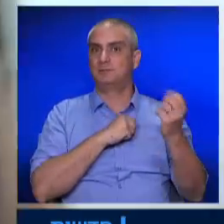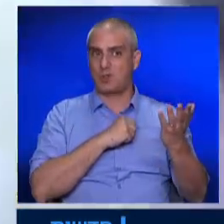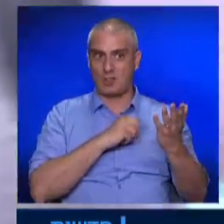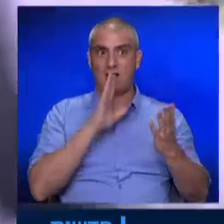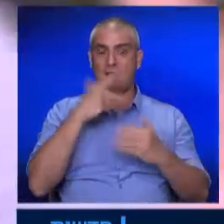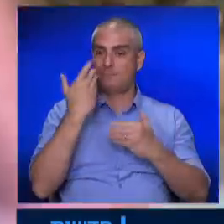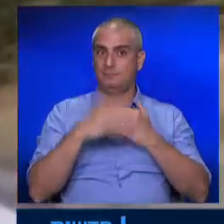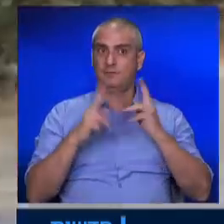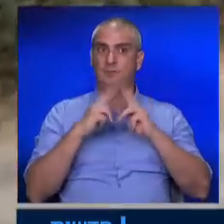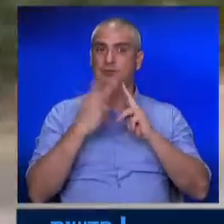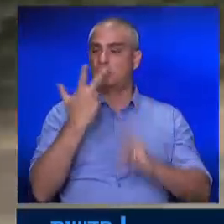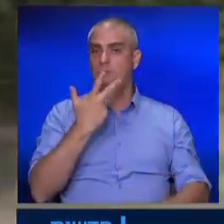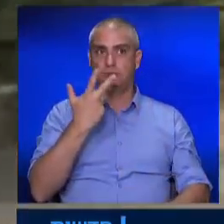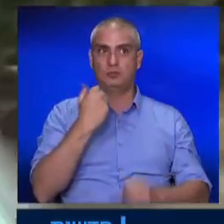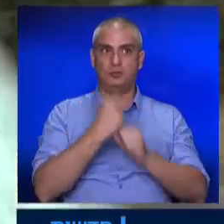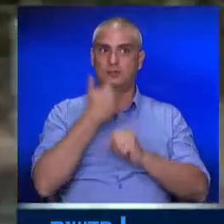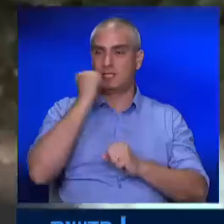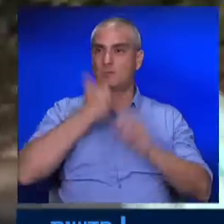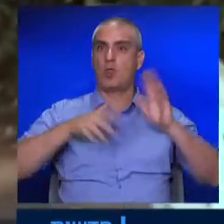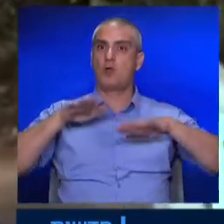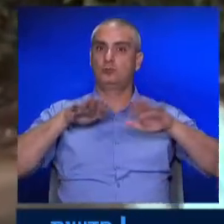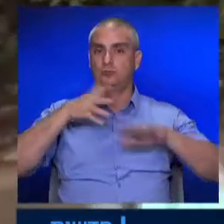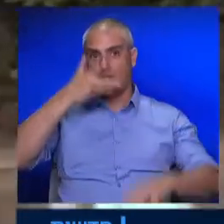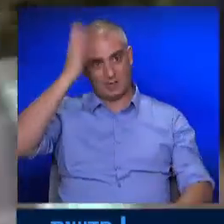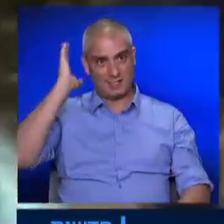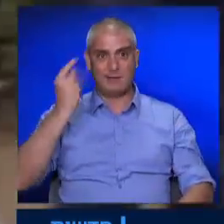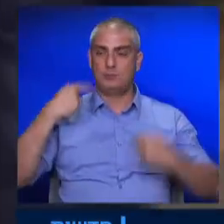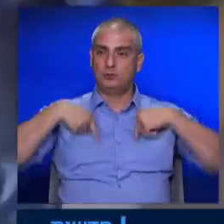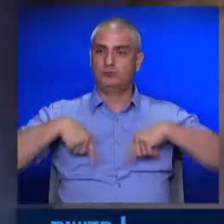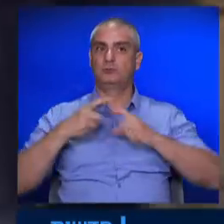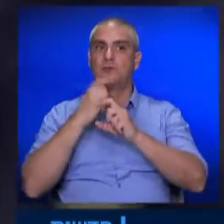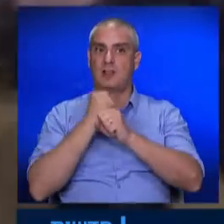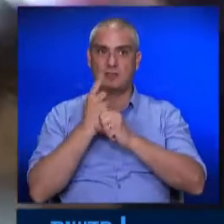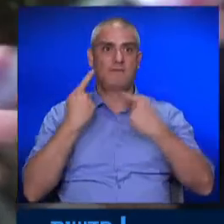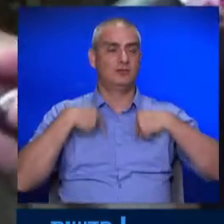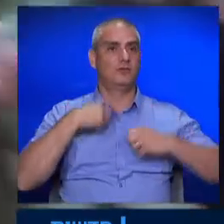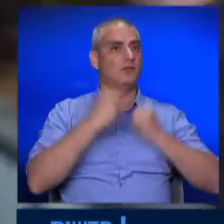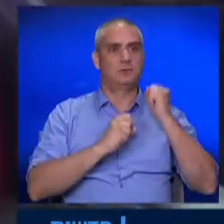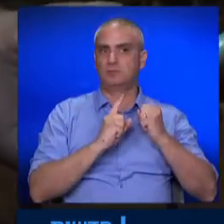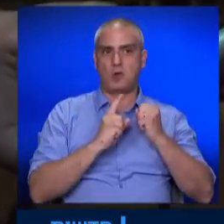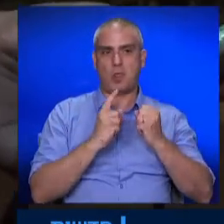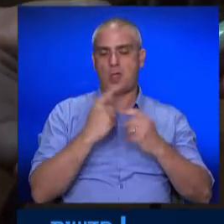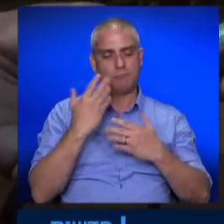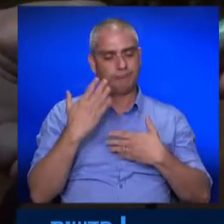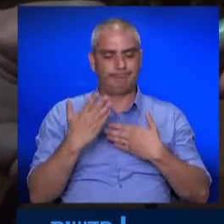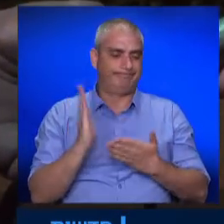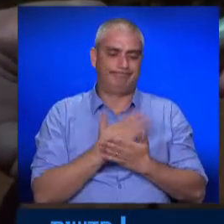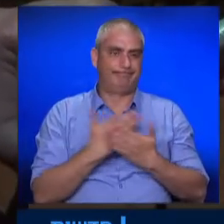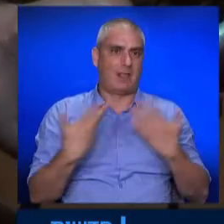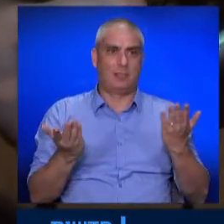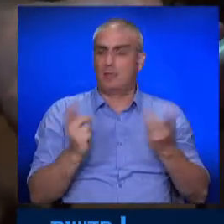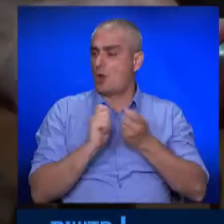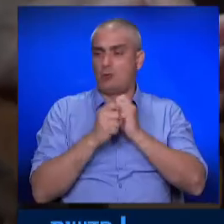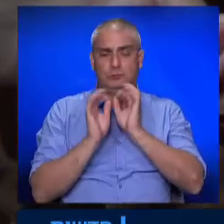בתום הפגישה המשולשת שקיים אתמול ראש הממשלה עם יושבות ראש העבודה ומרץ, לא יצא אשן לבן. שום דבר לא